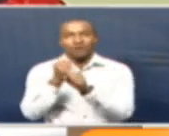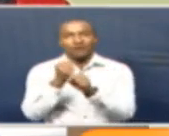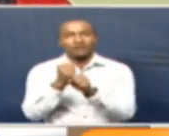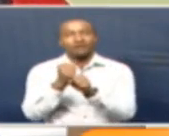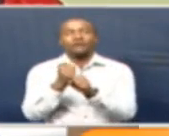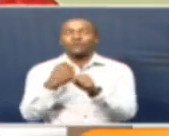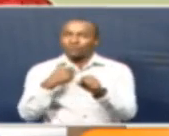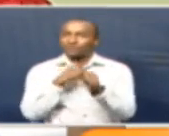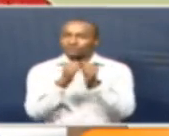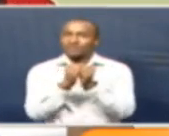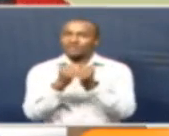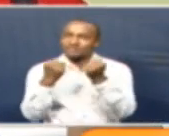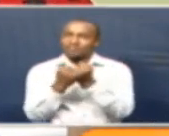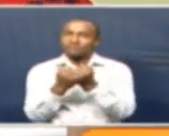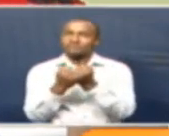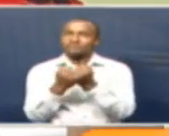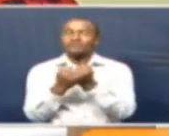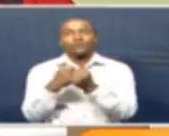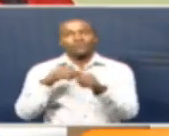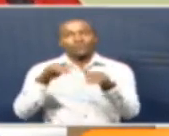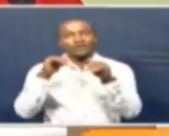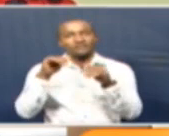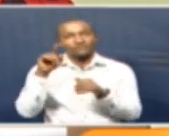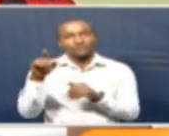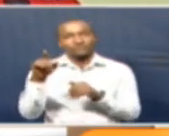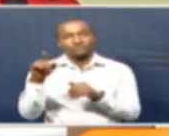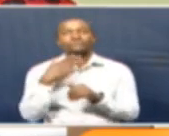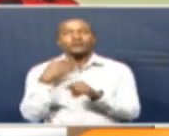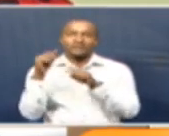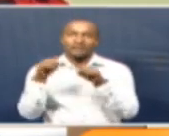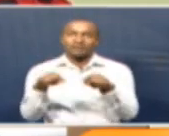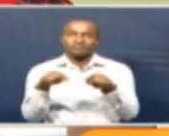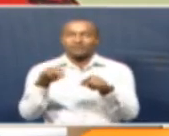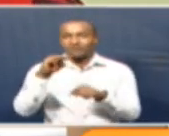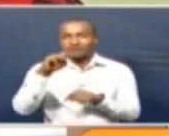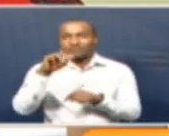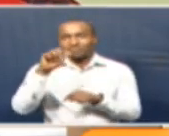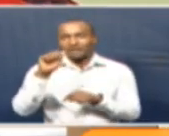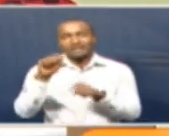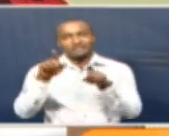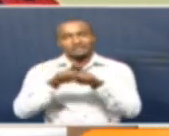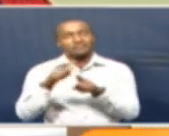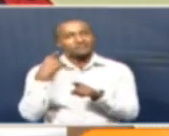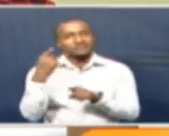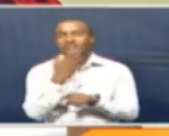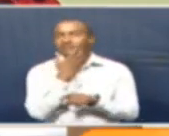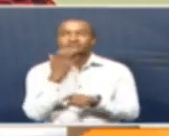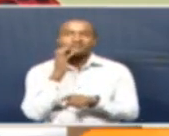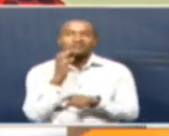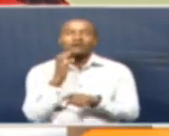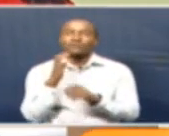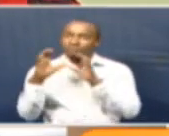tuko pamoja na wewe mwanangu, na tunakungojea, tunakutamani. Na mkala pia yuko Mwatate, alikuwa Kinyata jana, tuendelea